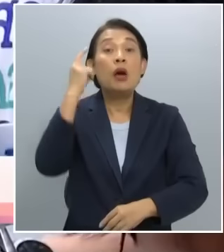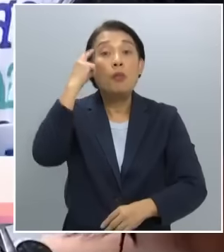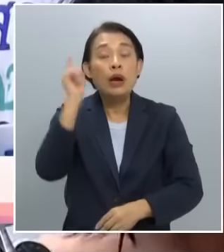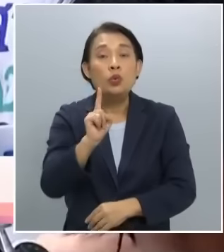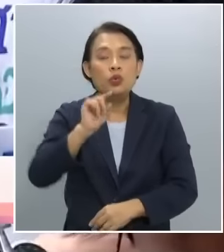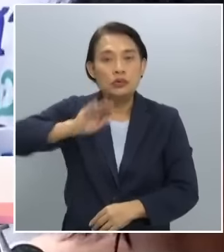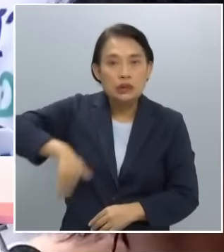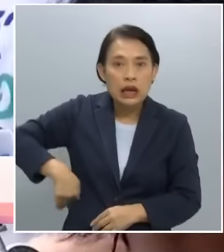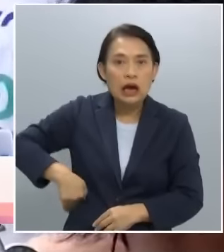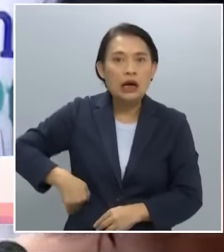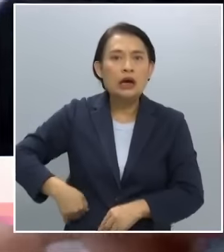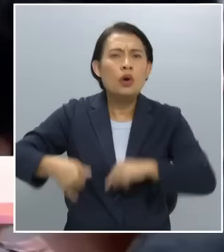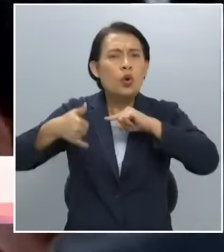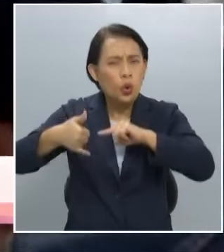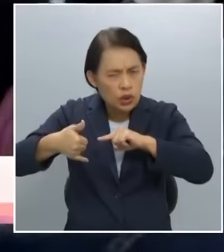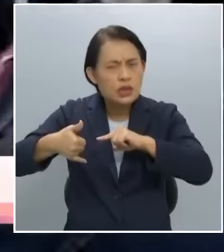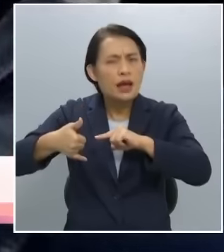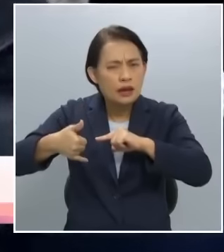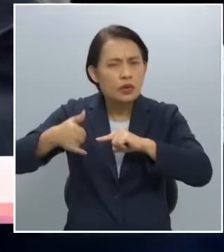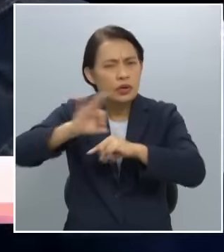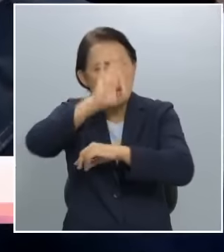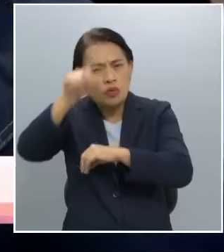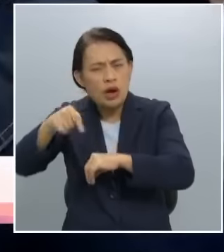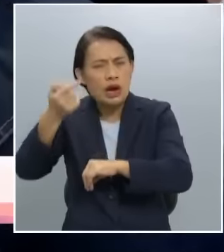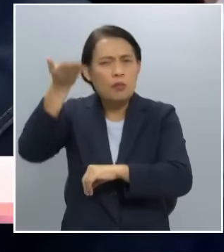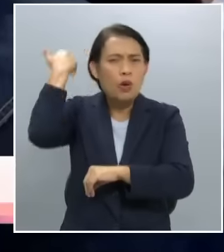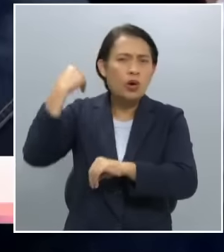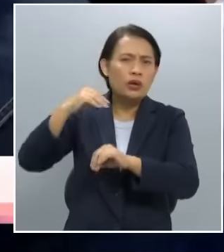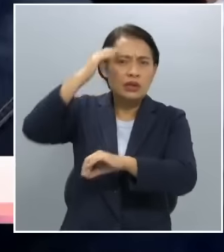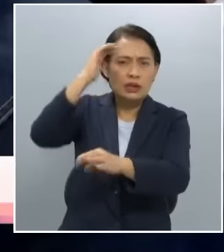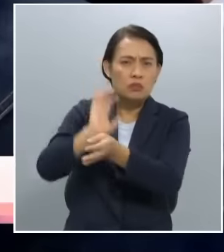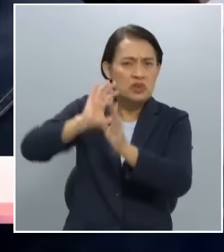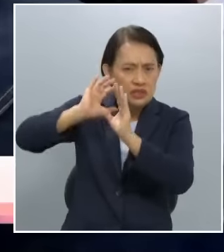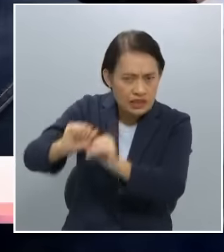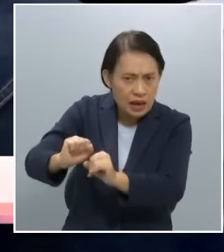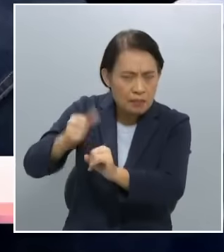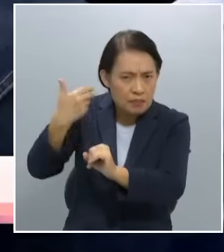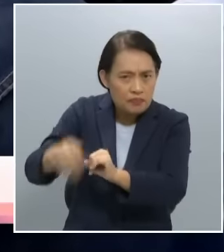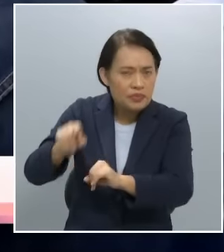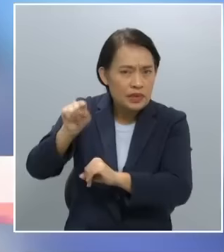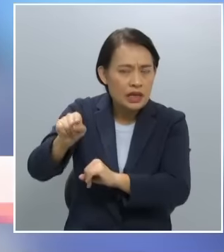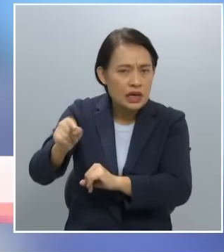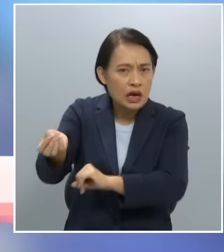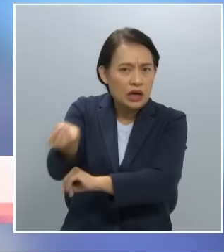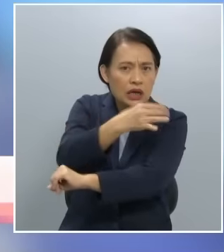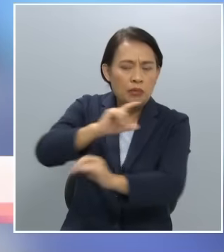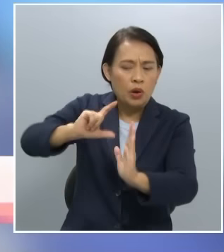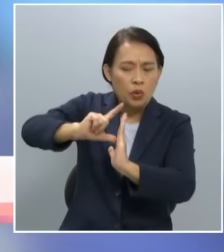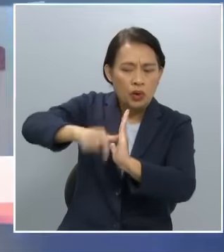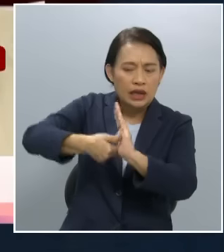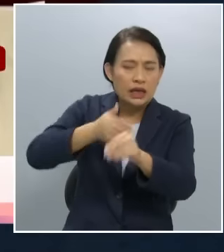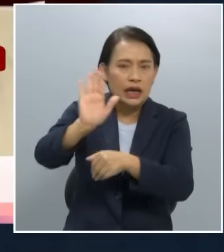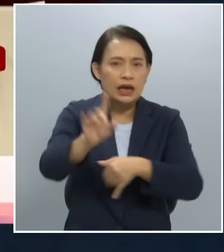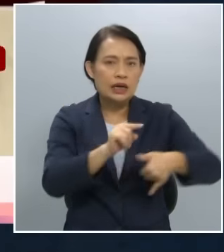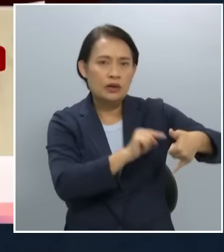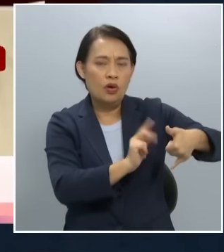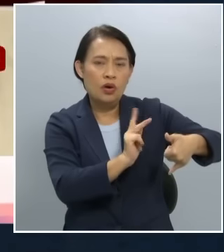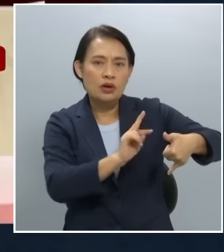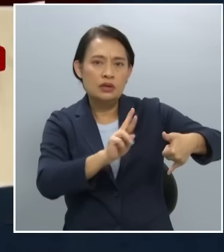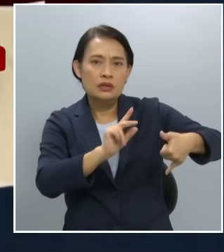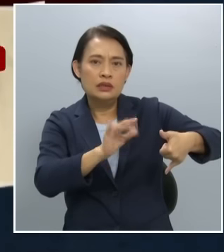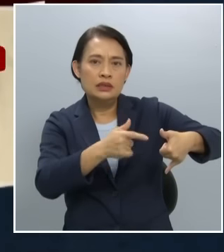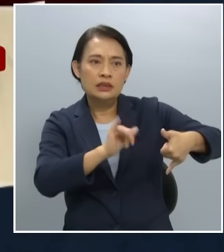คนนี้นี่คือคนเดียวกับที่เคยถูกตำรวจจับเพราะแอบอ้างว่าเป็นเลขาของคุณกัญชัยเอนี่นะ